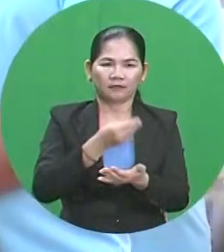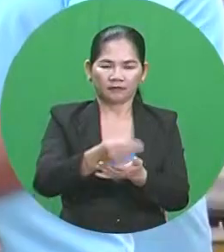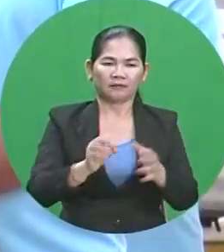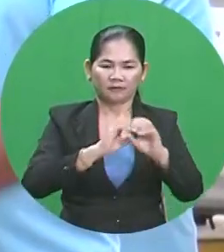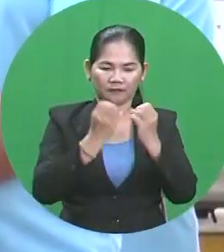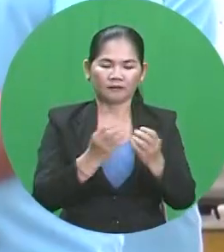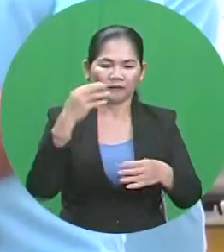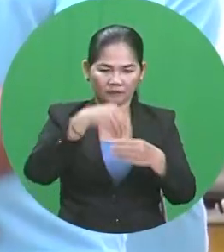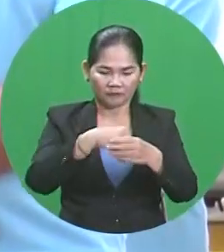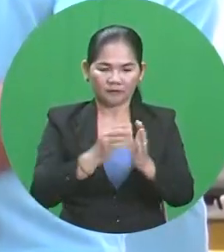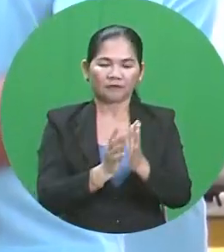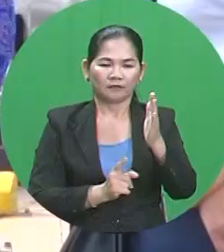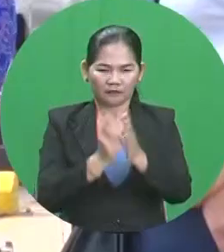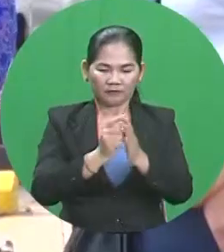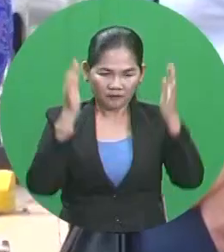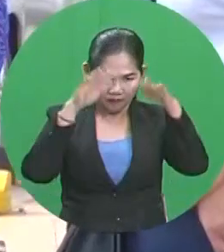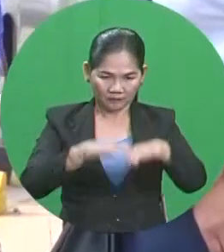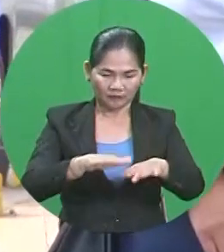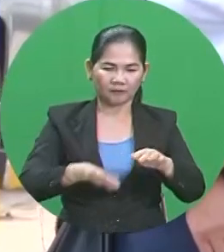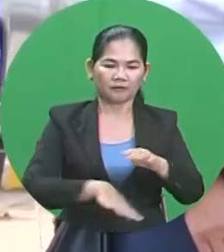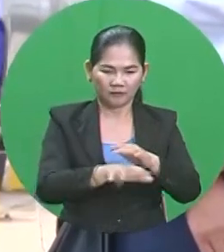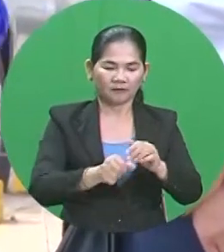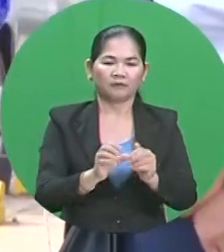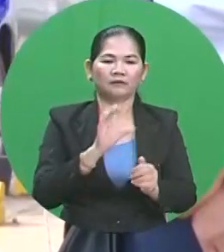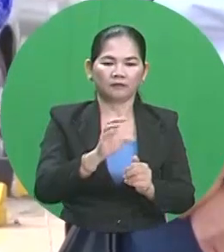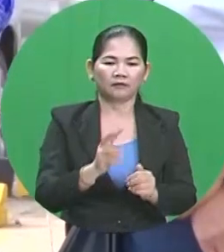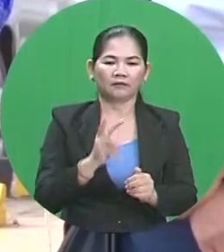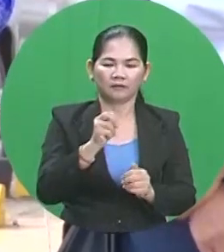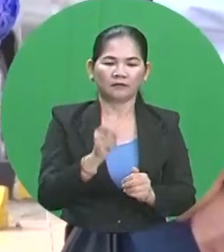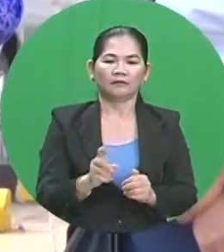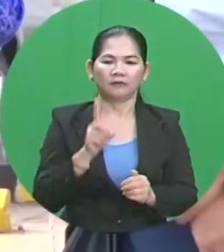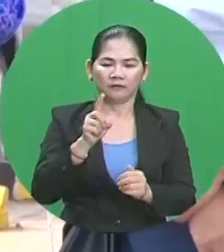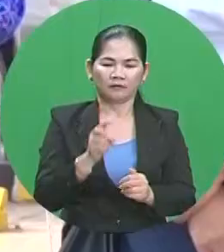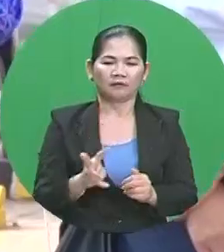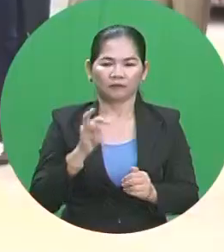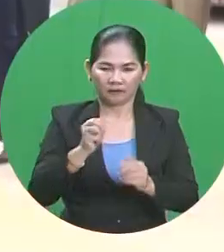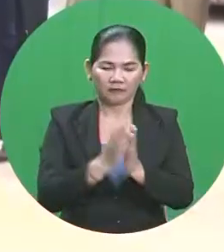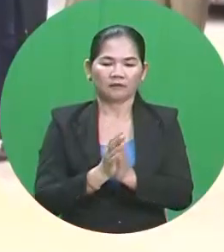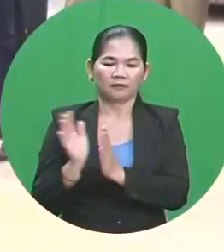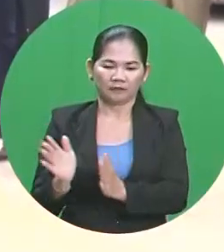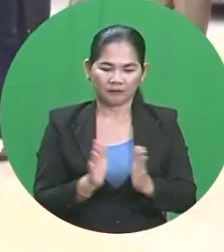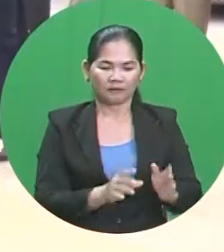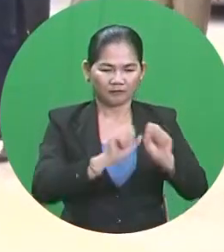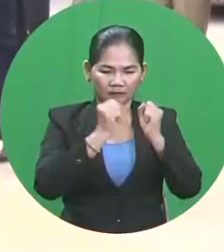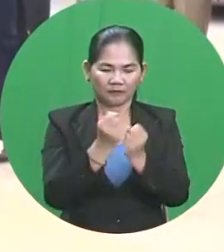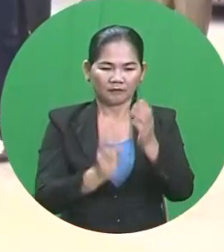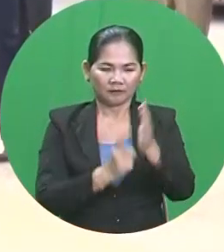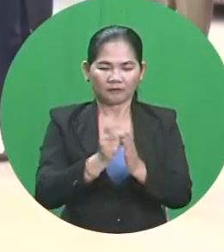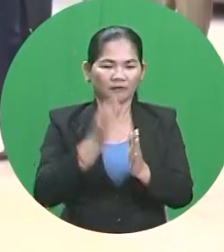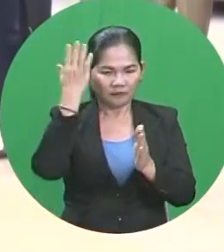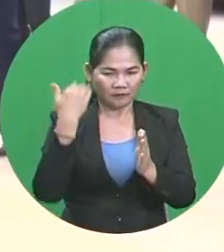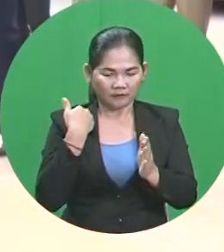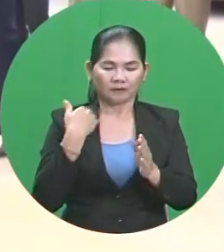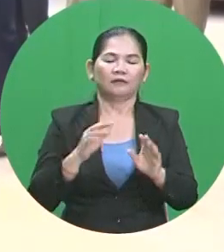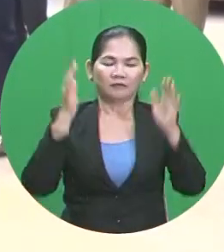អង្គការមូលនិធិអភិវឌ្ឍមូស្លីមកម្ពុជា CMDF សហការរៀបចំដោយសមាគមអភិវឌ្ឍនារីអ៊ីស្លាម